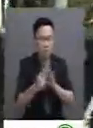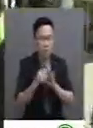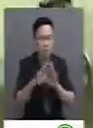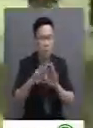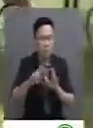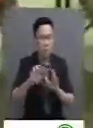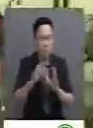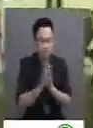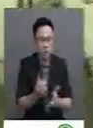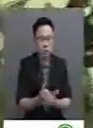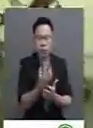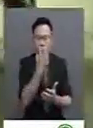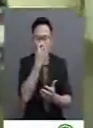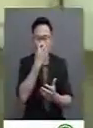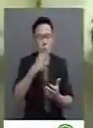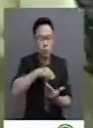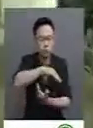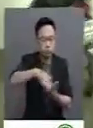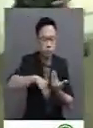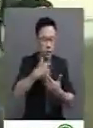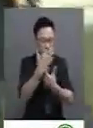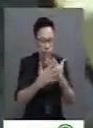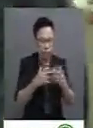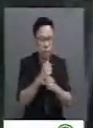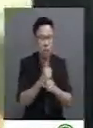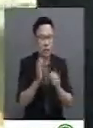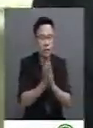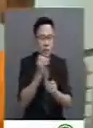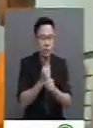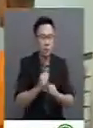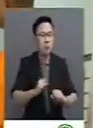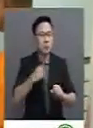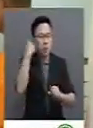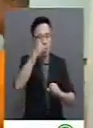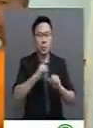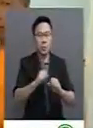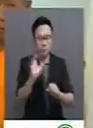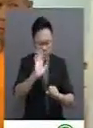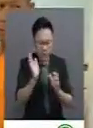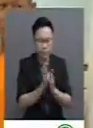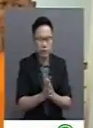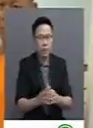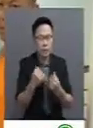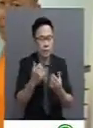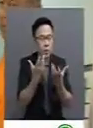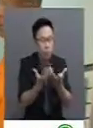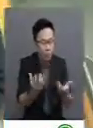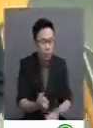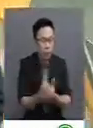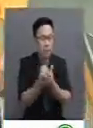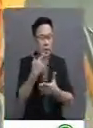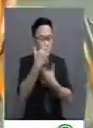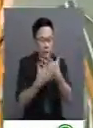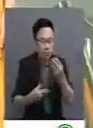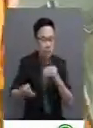าใช้ปรับออกซิเจนหมุนเวียนในโลหิตไม่ใช่เครื่องเบบี้เฟสนะฮะตามที่มีคนพูดถึงในโซเชียลมีเดียแต่ประการใด